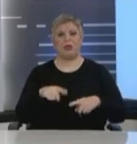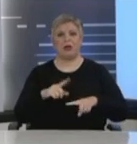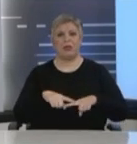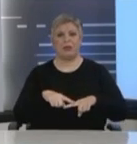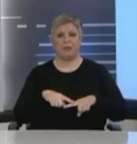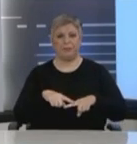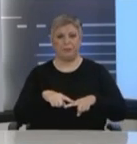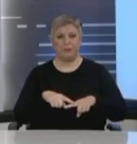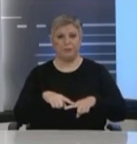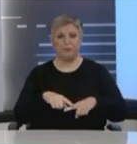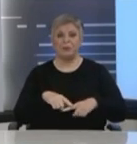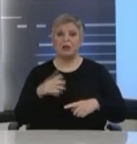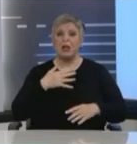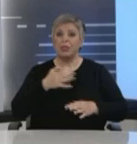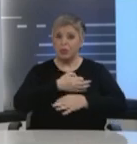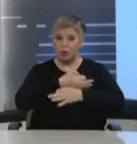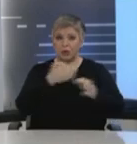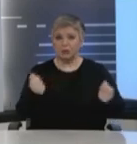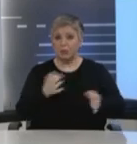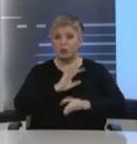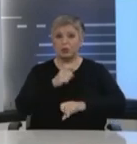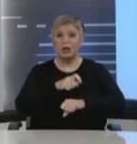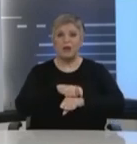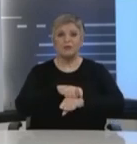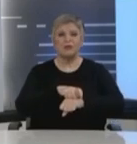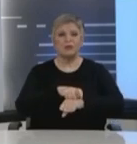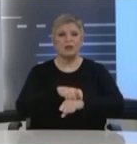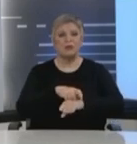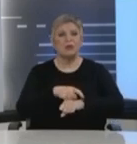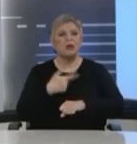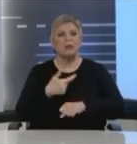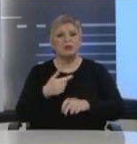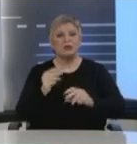Κυρίες και κύριοι βουλευτές, βρισκόμαστε λοιπόν σήμερα εδώ για άλλη μια φορά